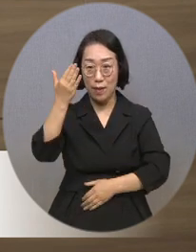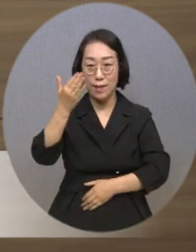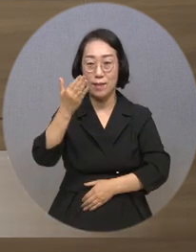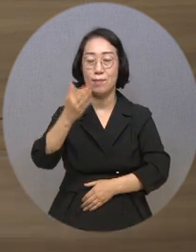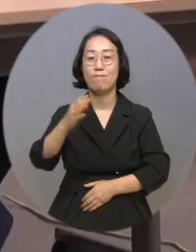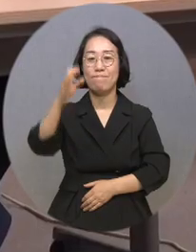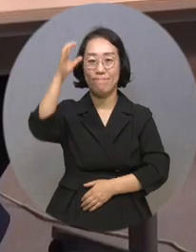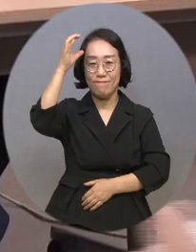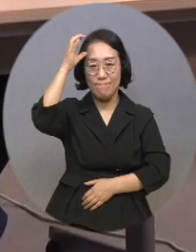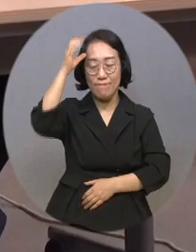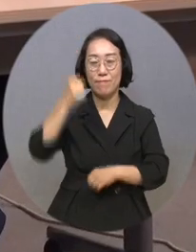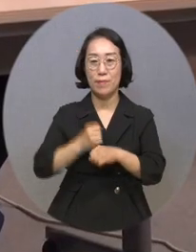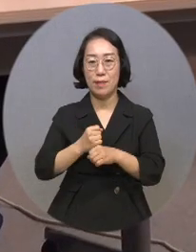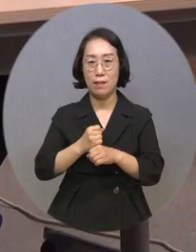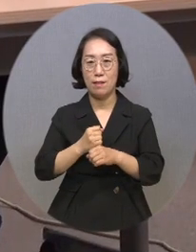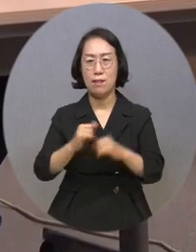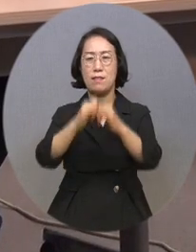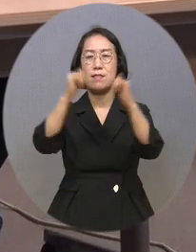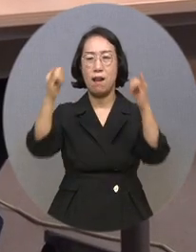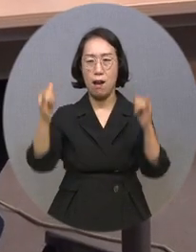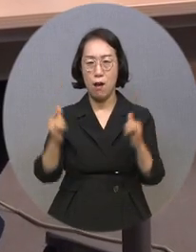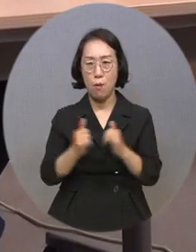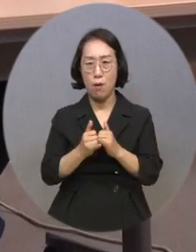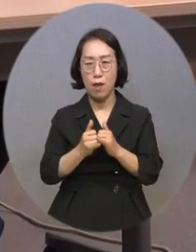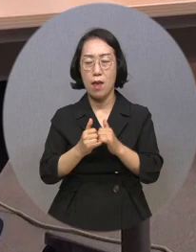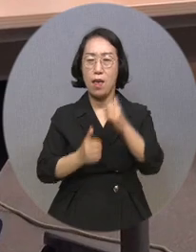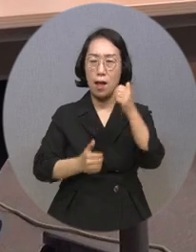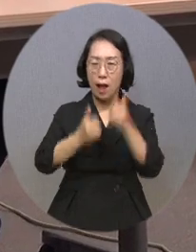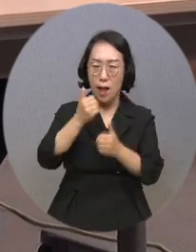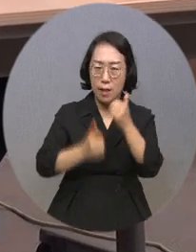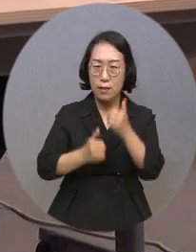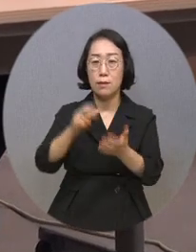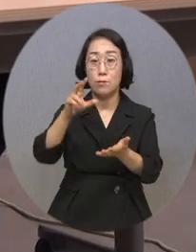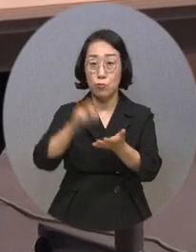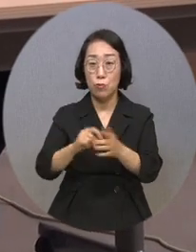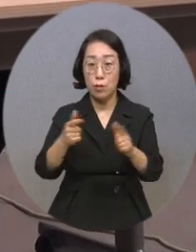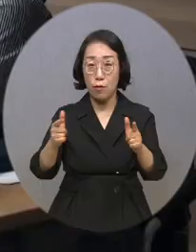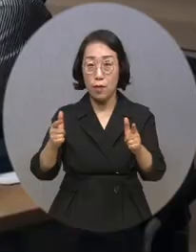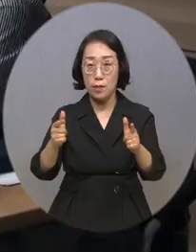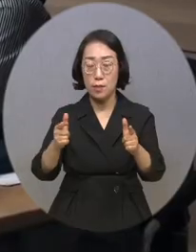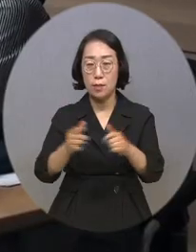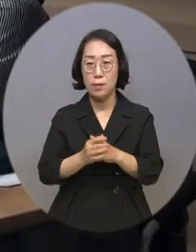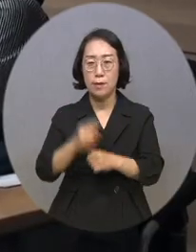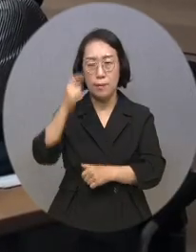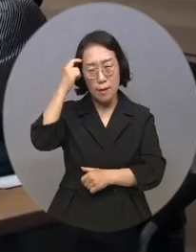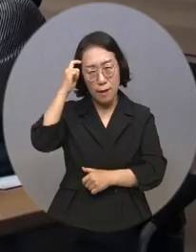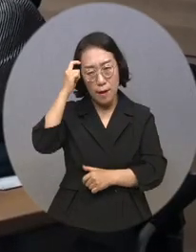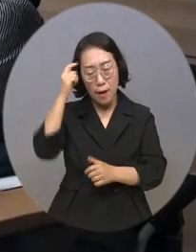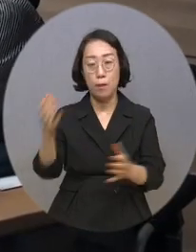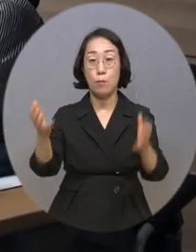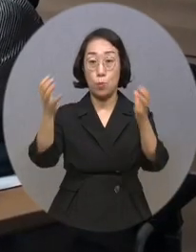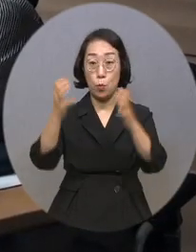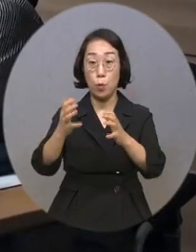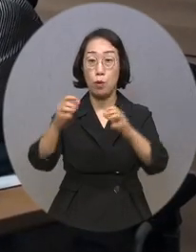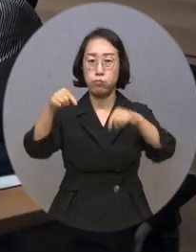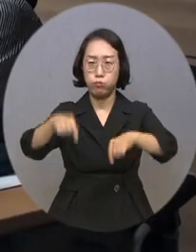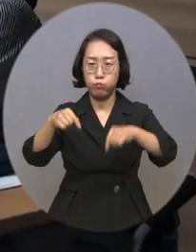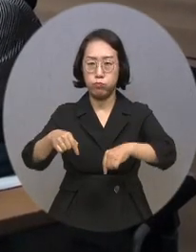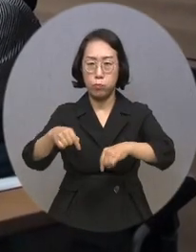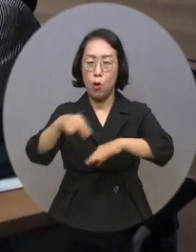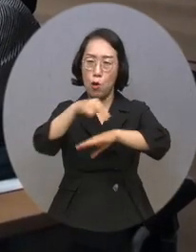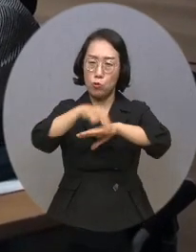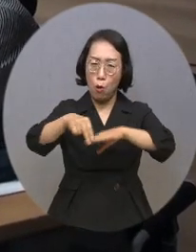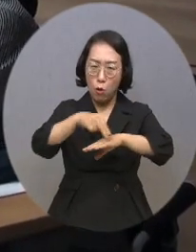하는 바람입니다. 현대사회의 크고 작은 갈등 해결을 고민하는 시민들이 모였습니다. 공론장 설계라는 다소 어려울 수 있는